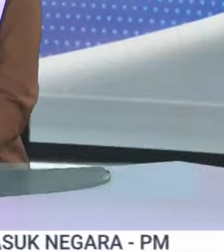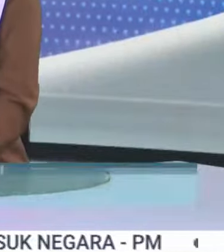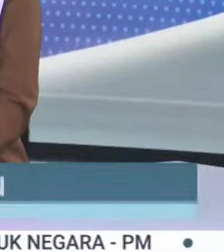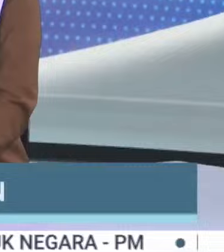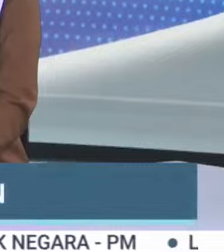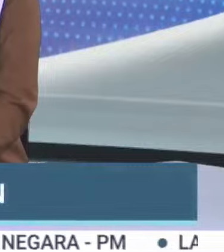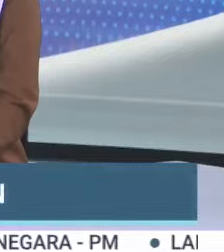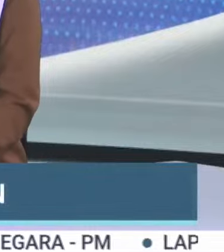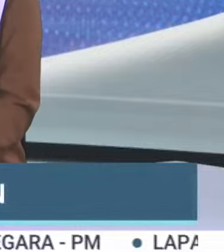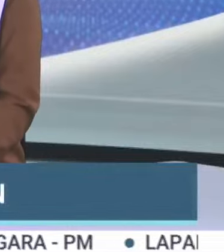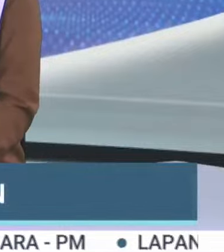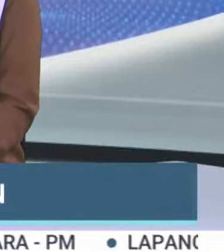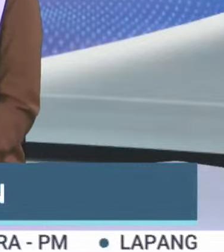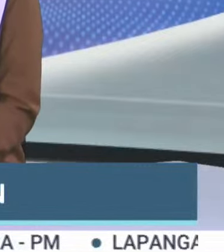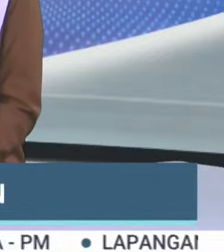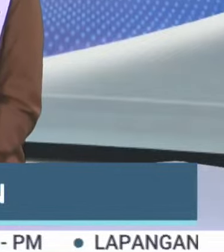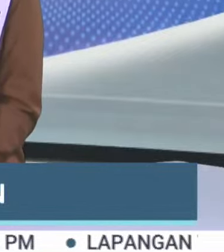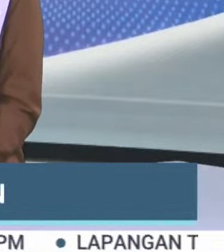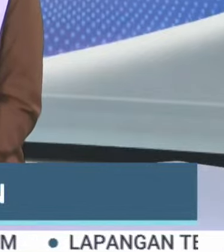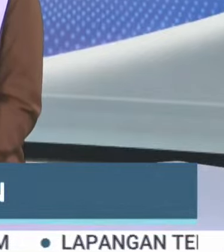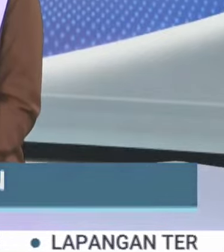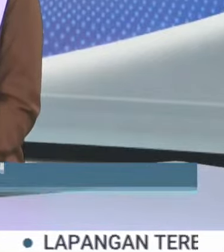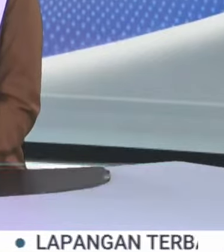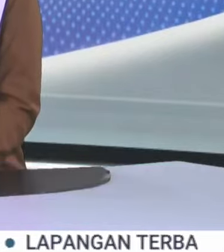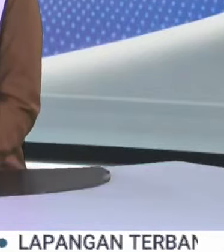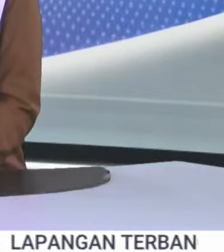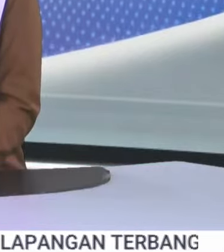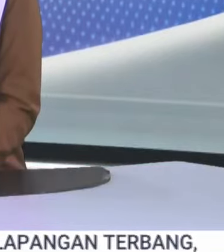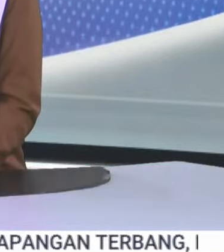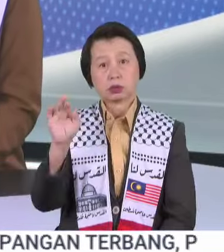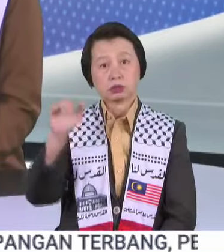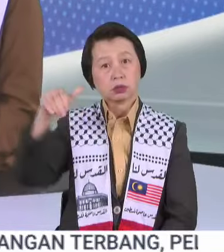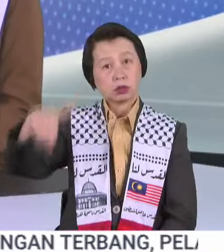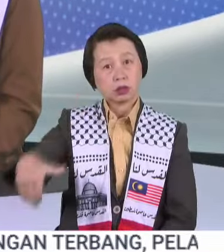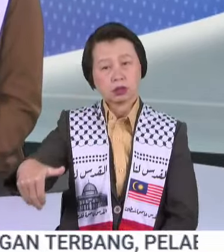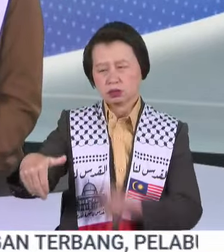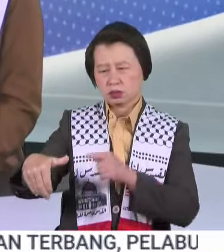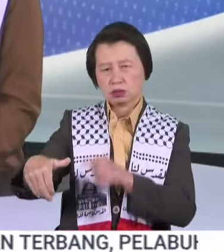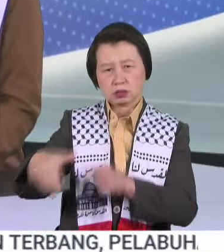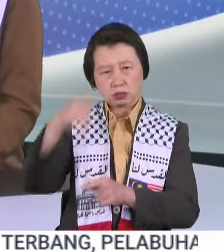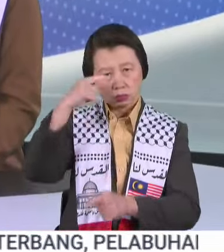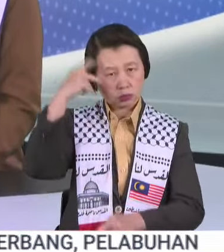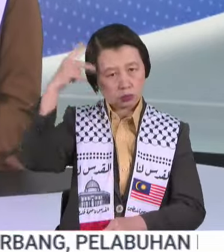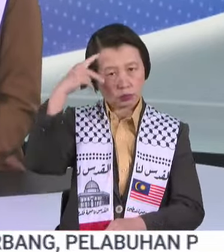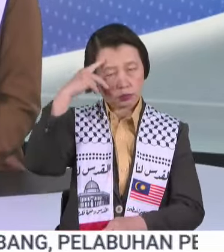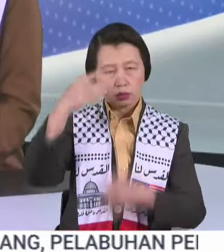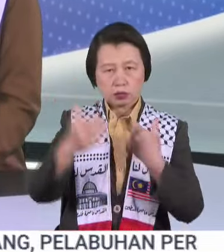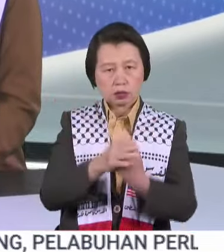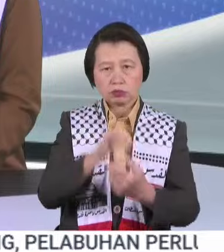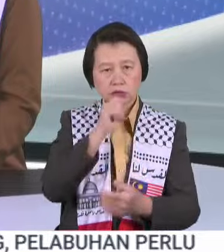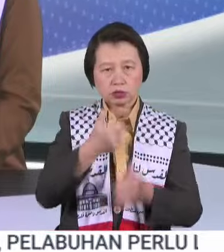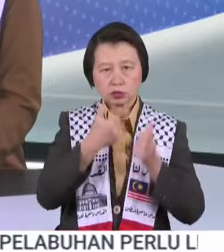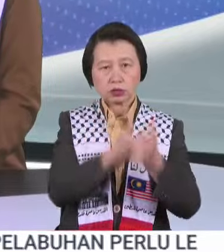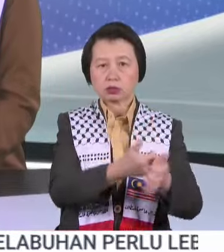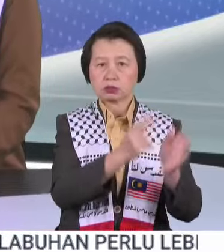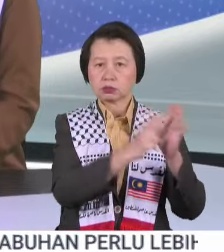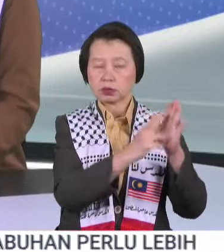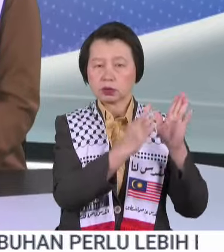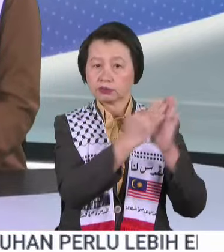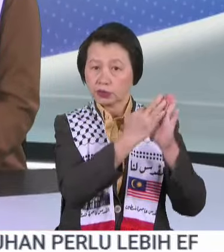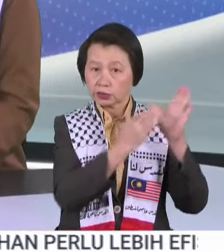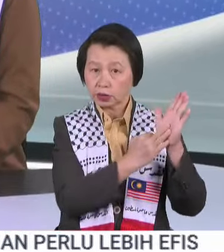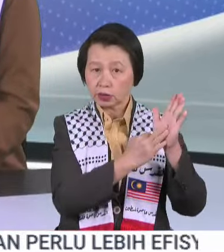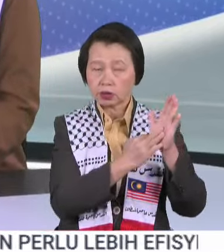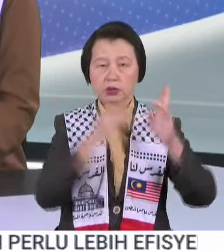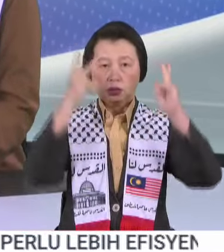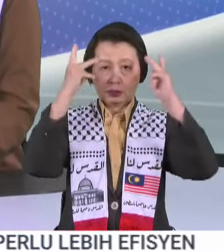Assalamualaikum dan salam Malaysia Medani. Jangan jadikan isu kejatuhan nilai ringgit sebagai senjata politik hingga tidak bersandar kepada fakta. Perdana